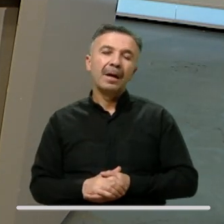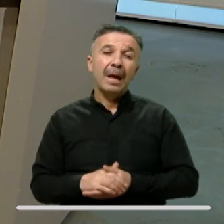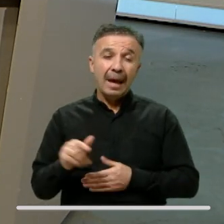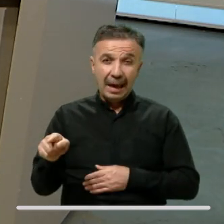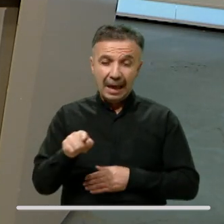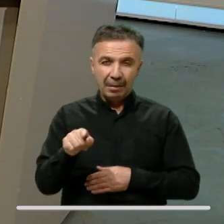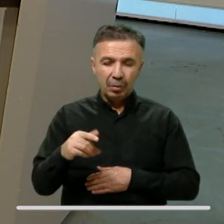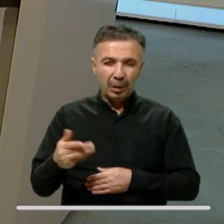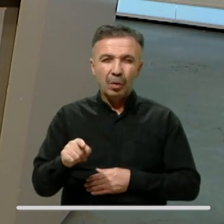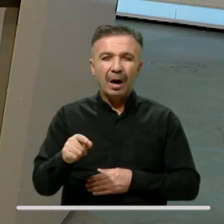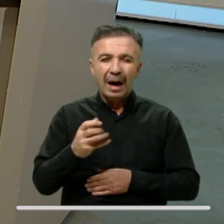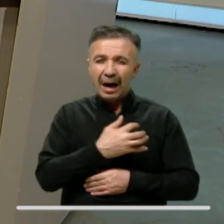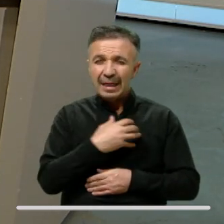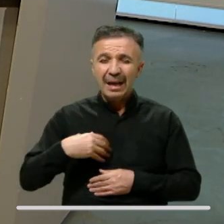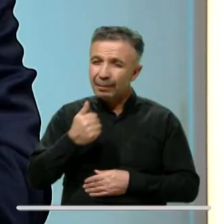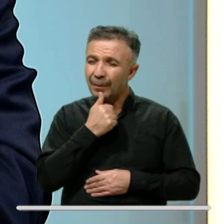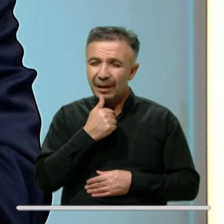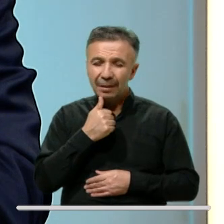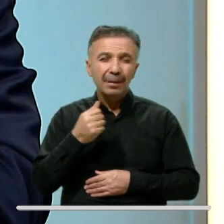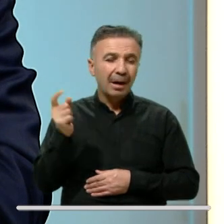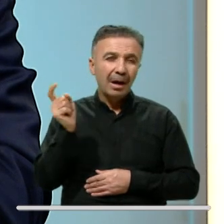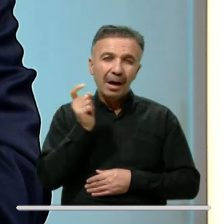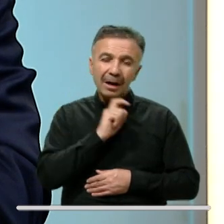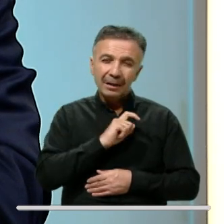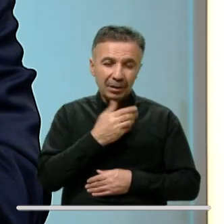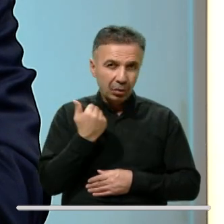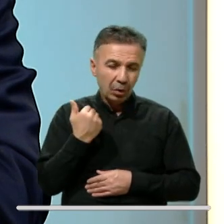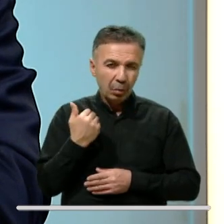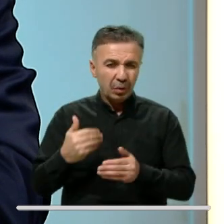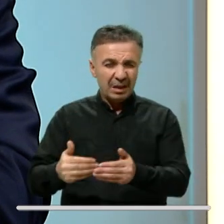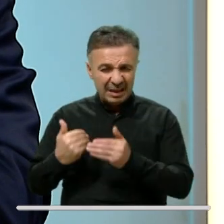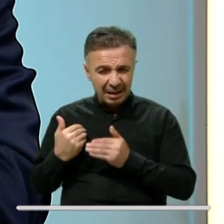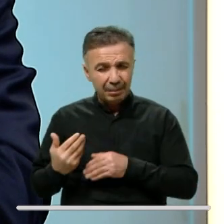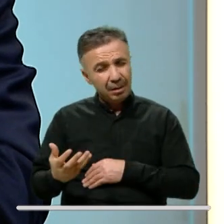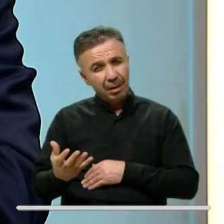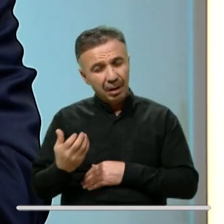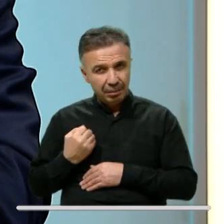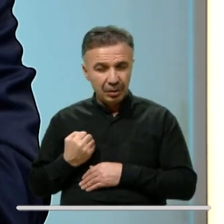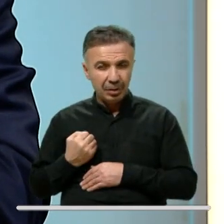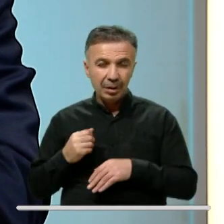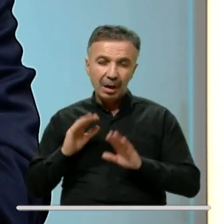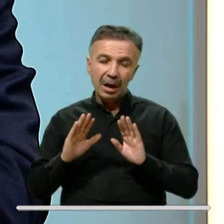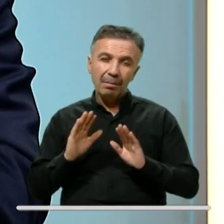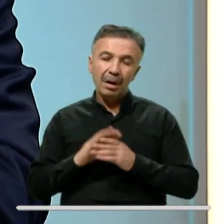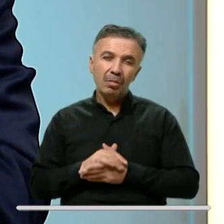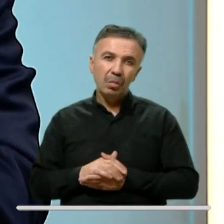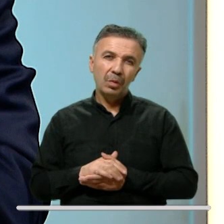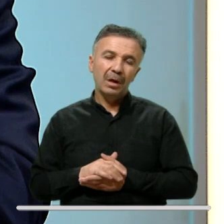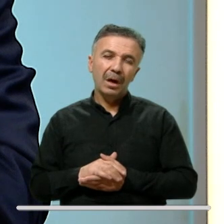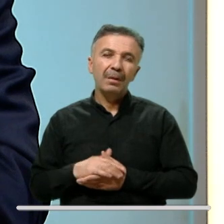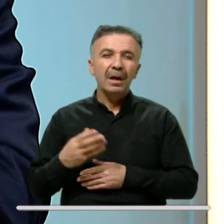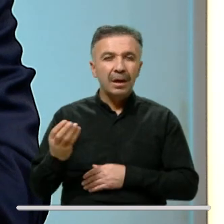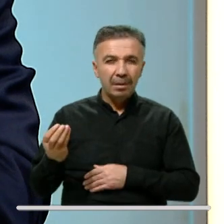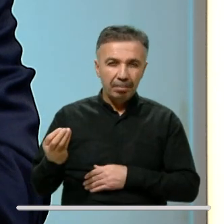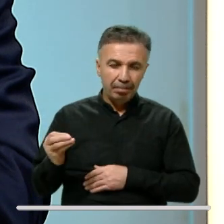babanın herhangi bir hatası söz konusu değil. Yani bütün tedbirlerini almışlar. Hı-hı. Ama buna rağmen